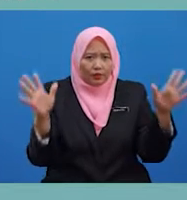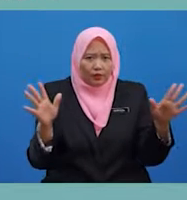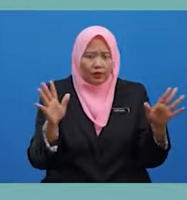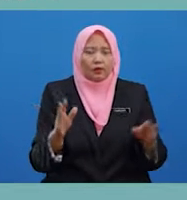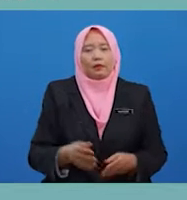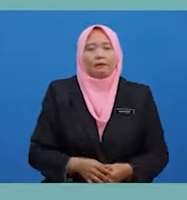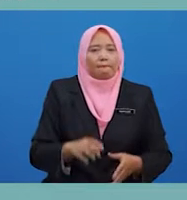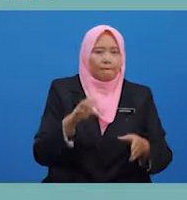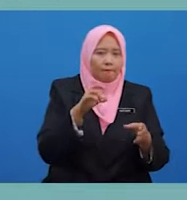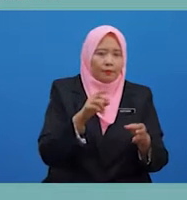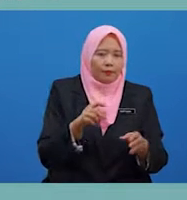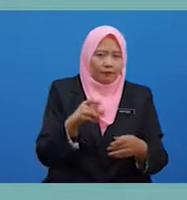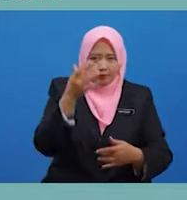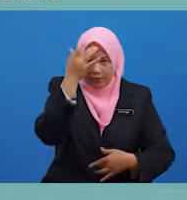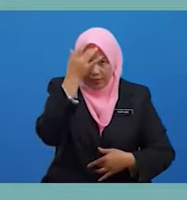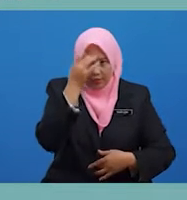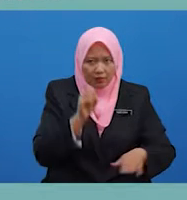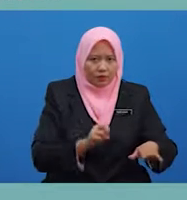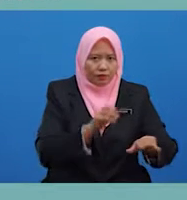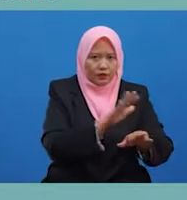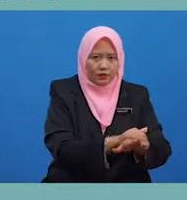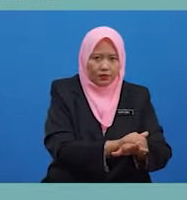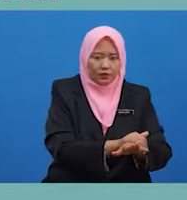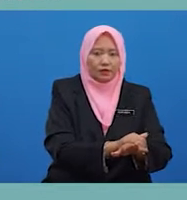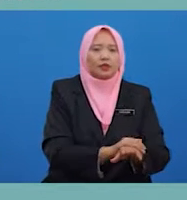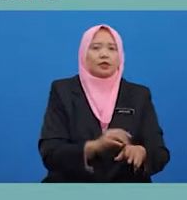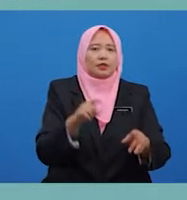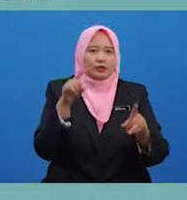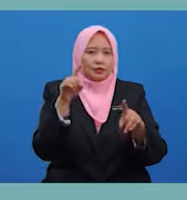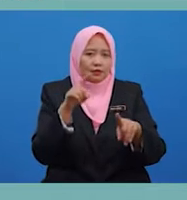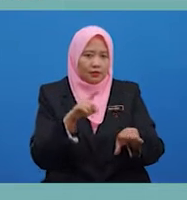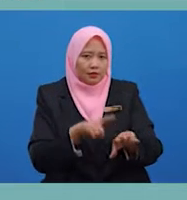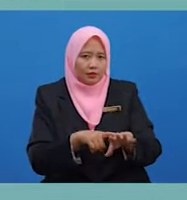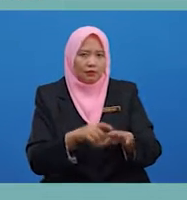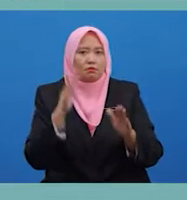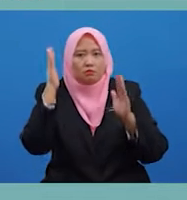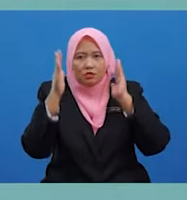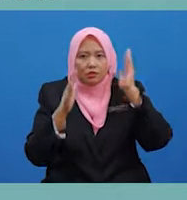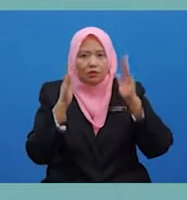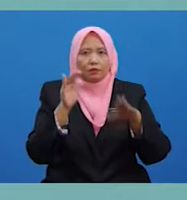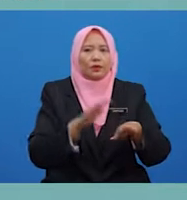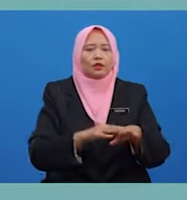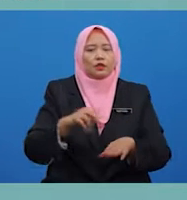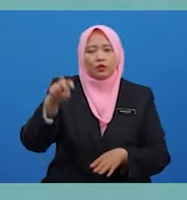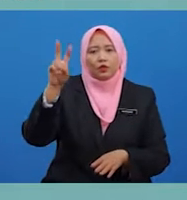penyakit pada tahun 2016 dan 2017.